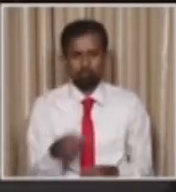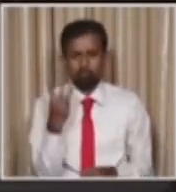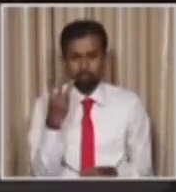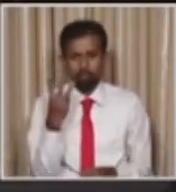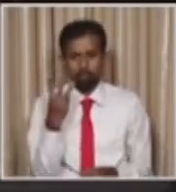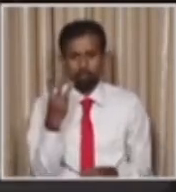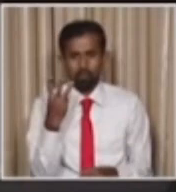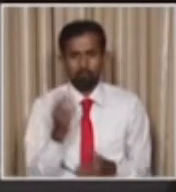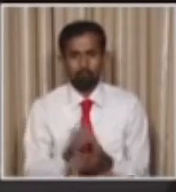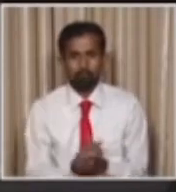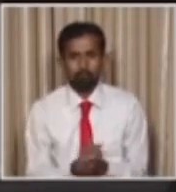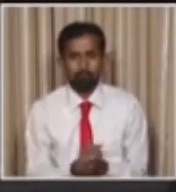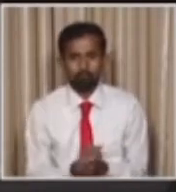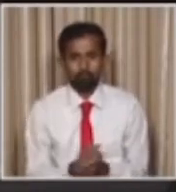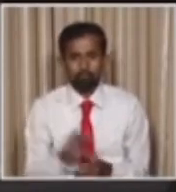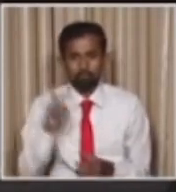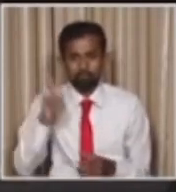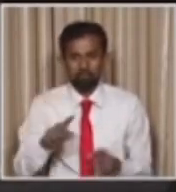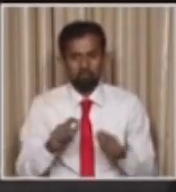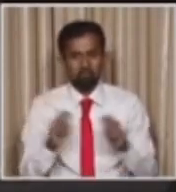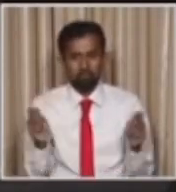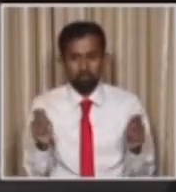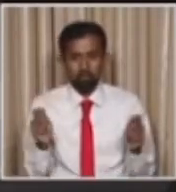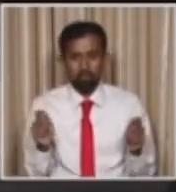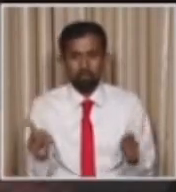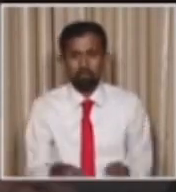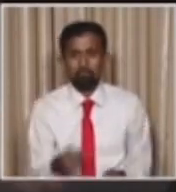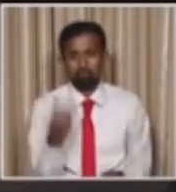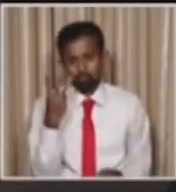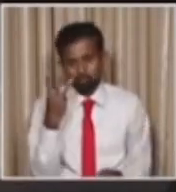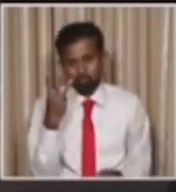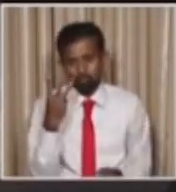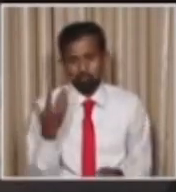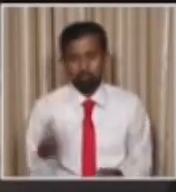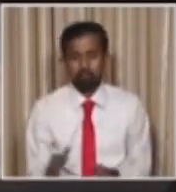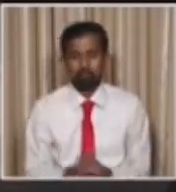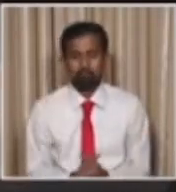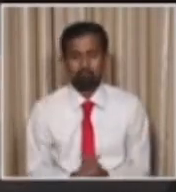කරා. විශ්වාස භංගයක් ගෙනල්ලා දවස් තුනක් ගත කරා.